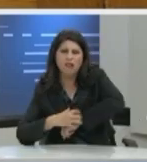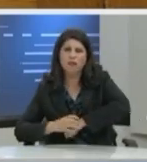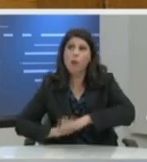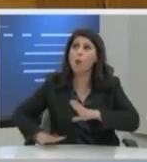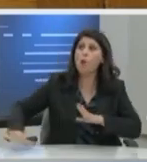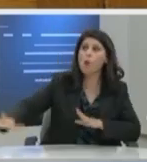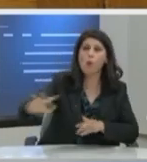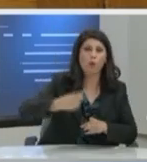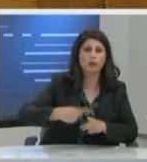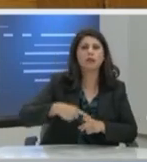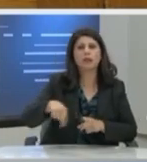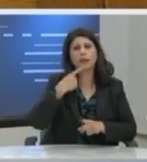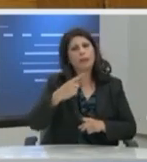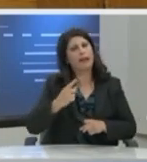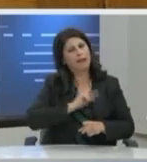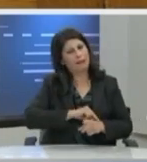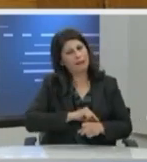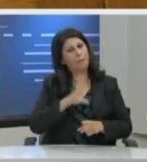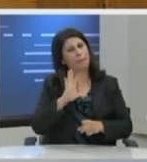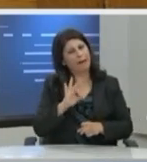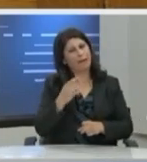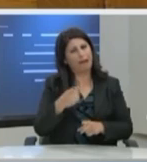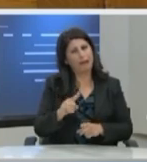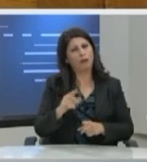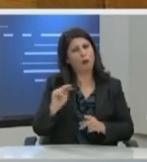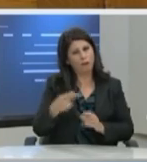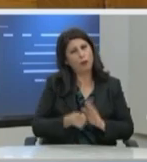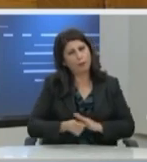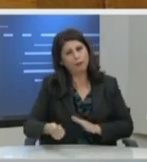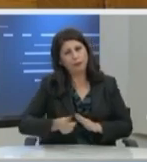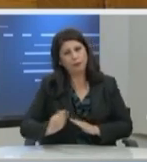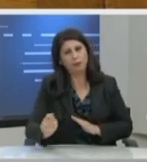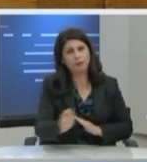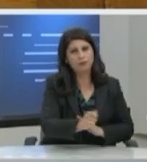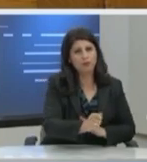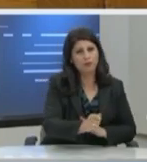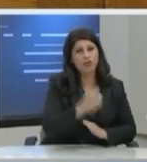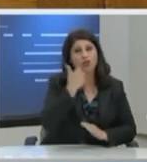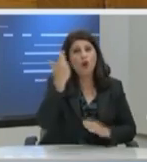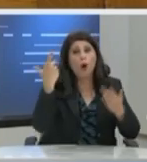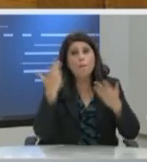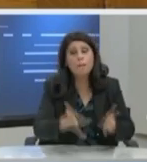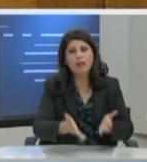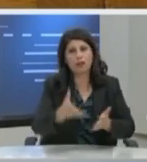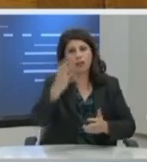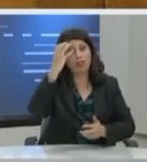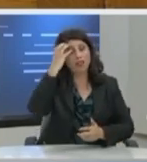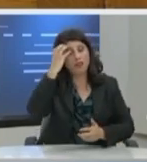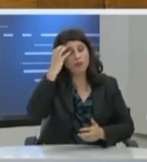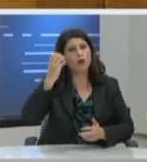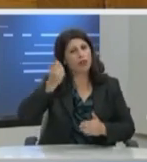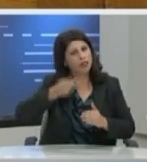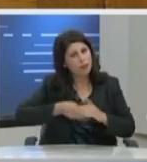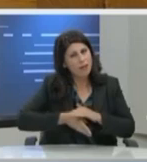κόσμου, λέτε γυρίζετε 50-100 ευρώ. Είναι ντροπή αυτά τα πράγματα. Θα τα θυμόσαστε, θα περάσει ο χρόνος,